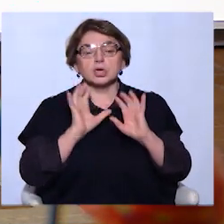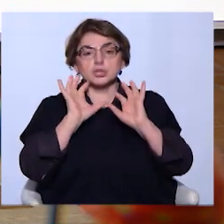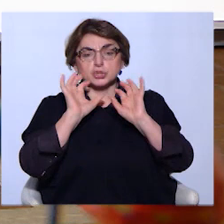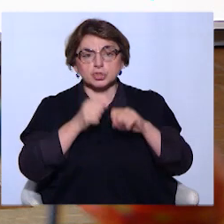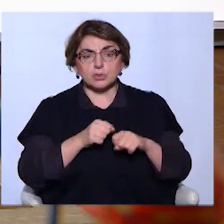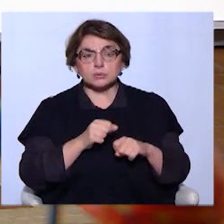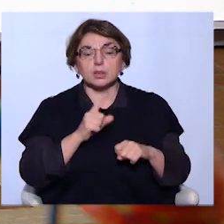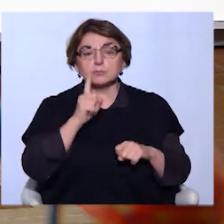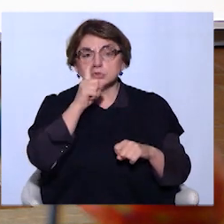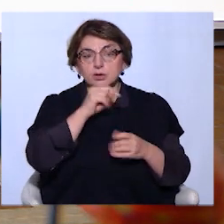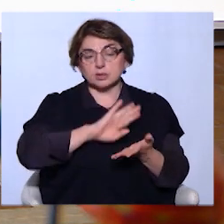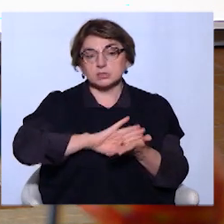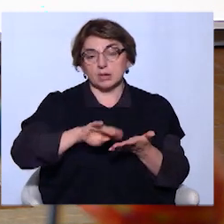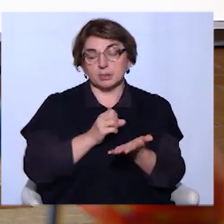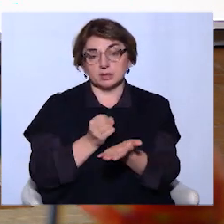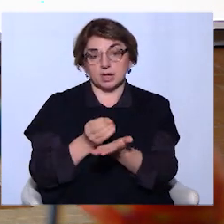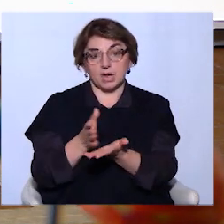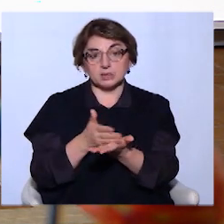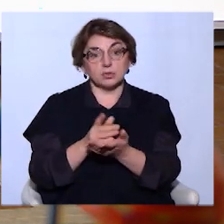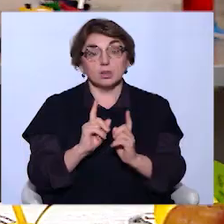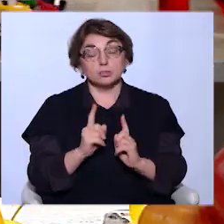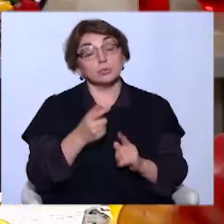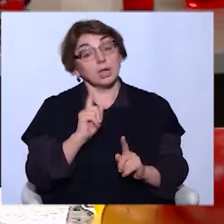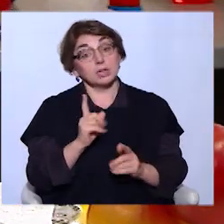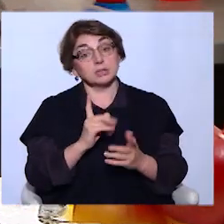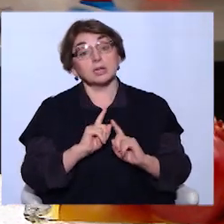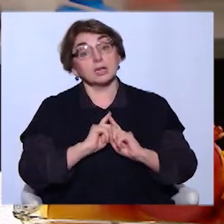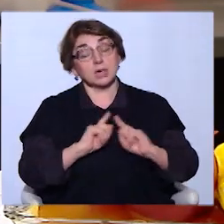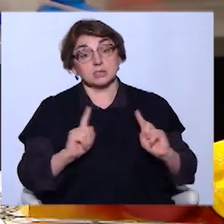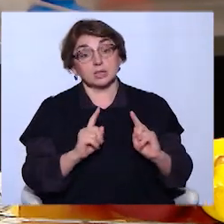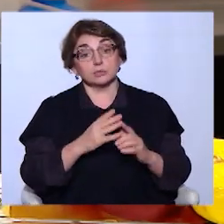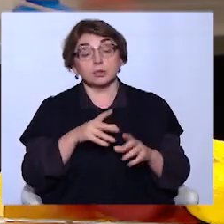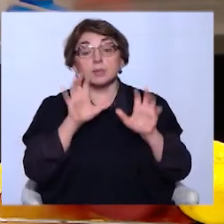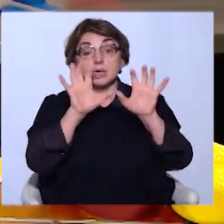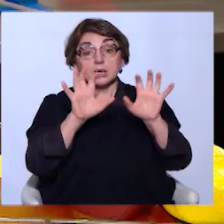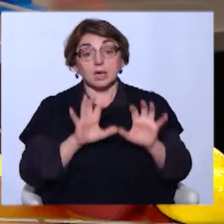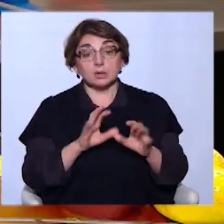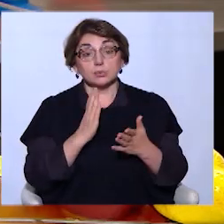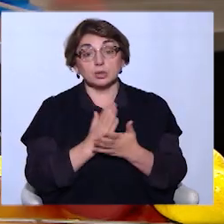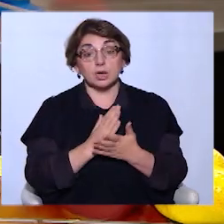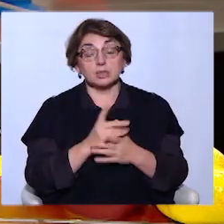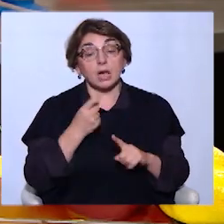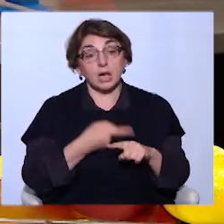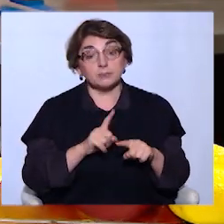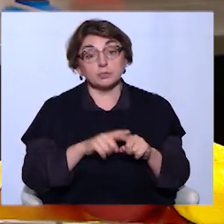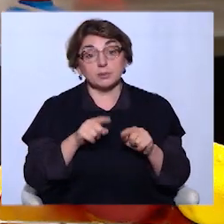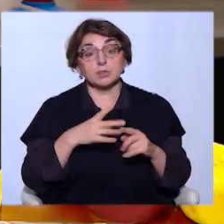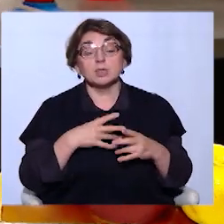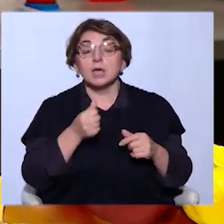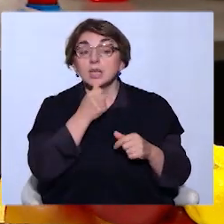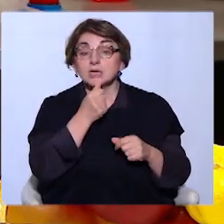მჟავადან წყალბადი გამოაძევოს, თუ არის რაღაცა განსაკუთრებული კანონზომიერებები. ამისათვის